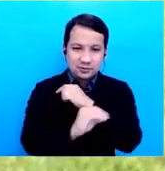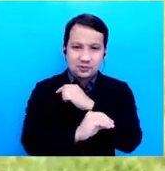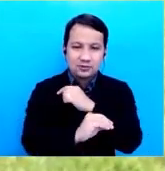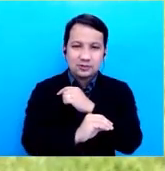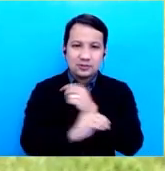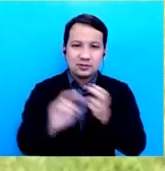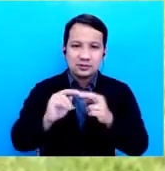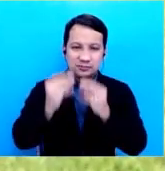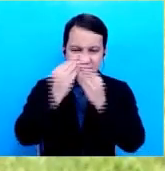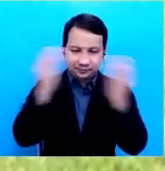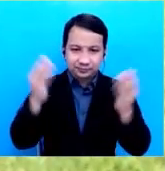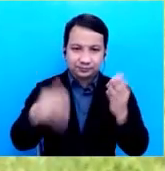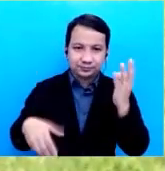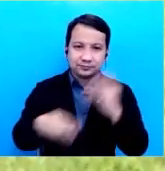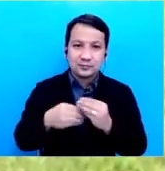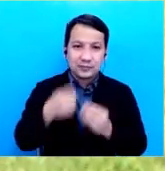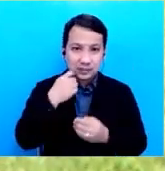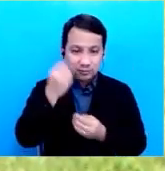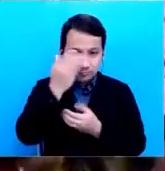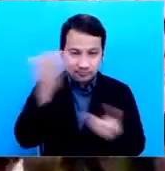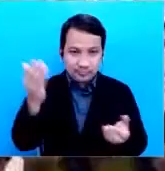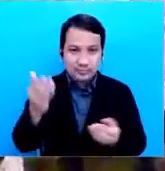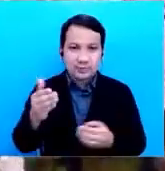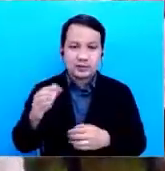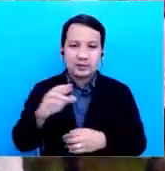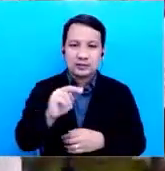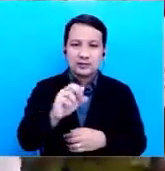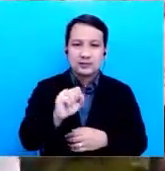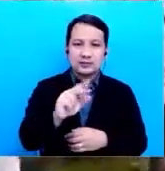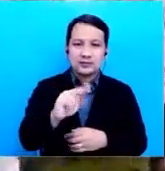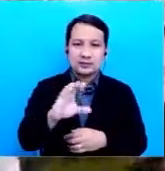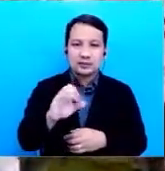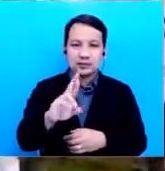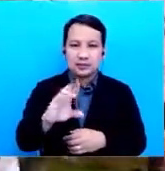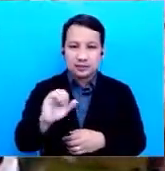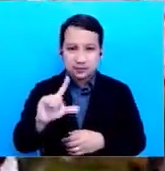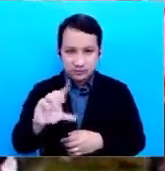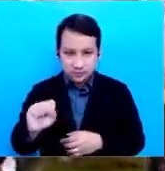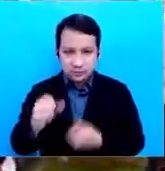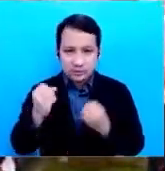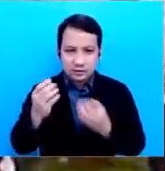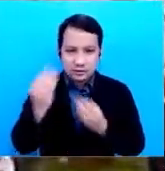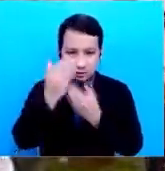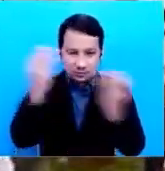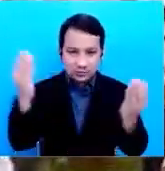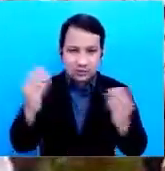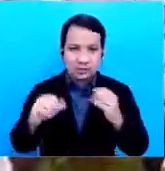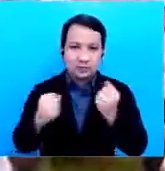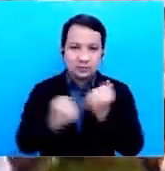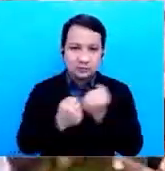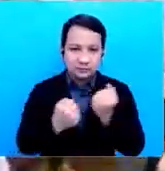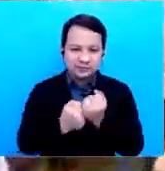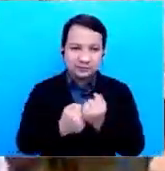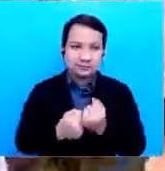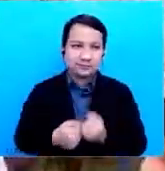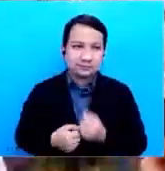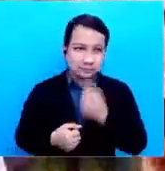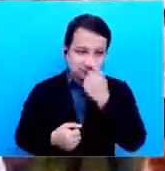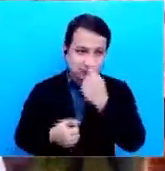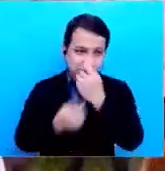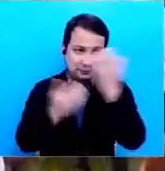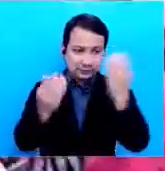niyang pinuntahan dito kaninang umaga ang bayan ng San Carlos kung saan humarap siya sa napakaraming mga taga-suporta. Kasama niya rin dito sa